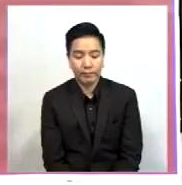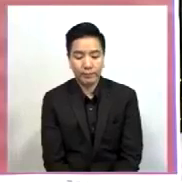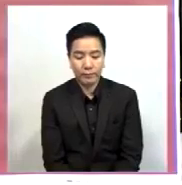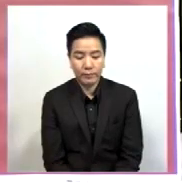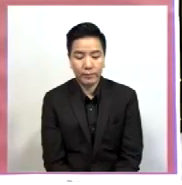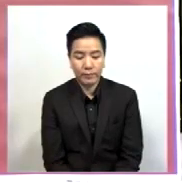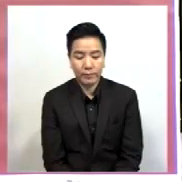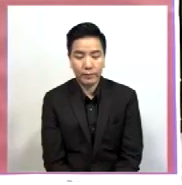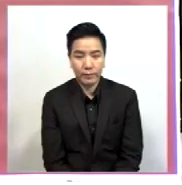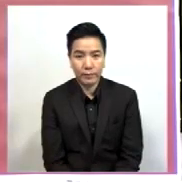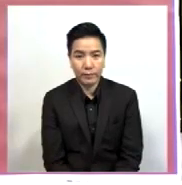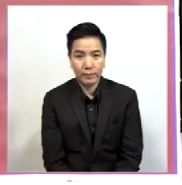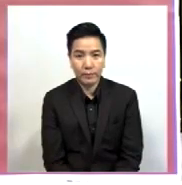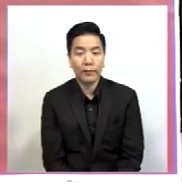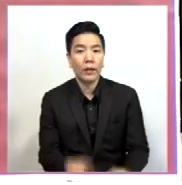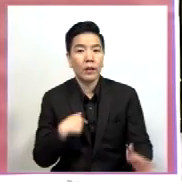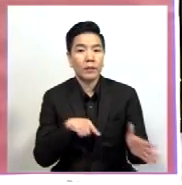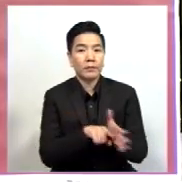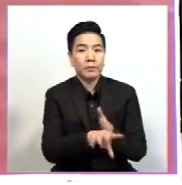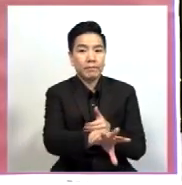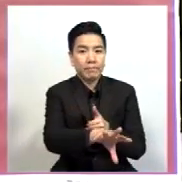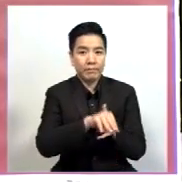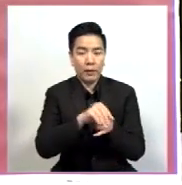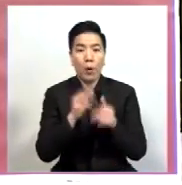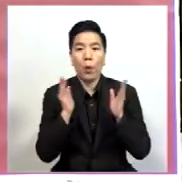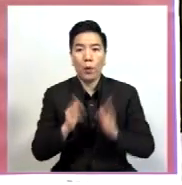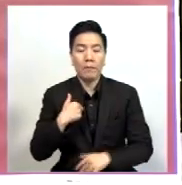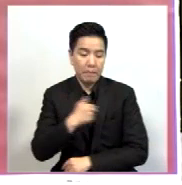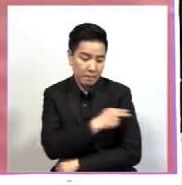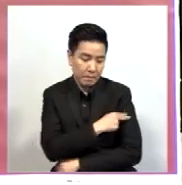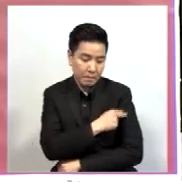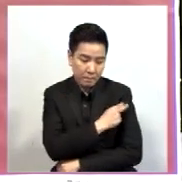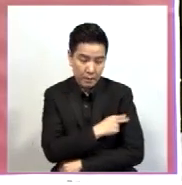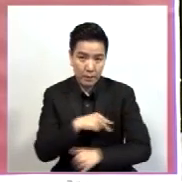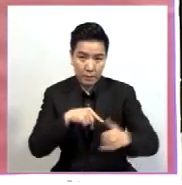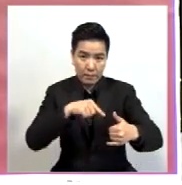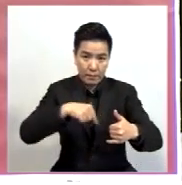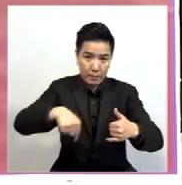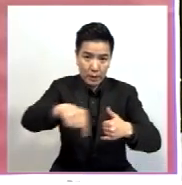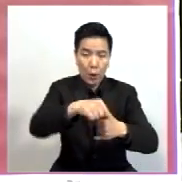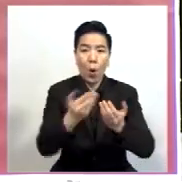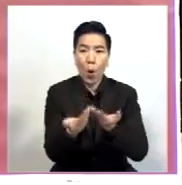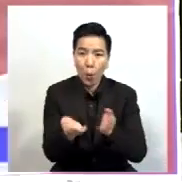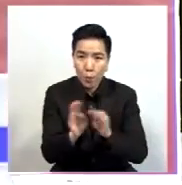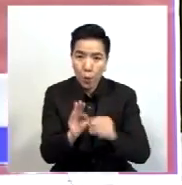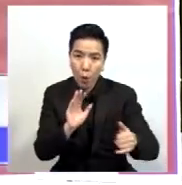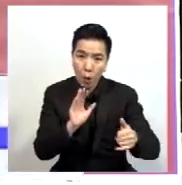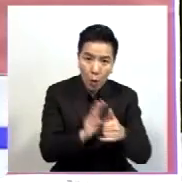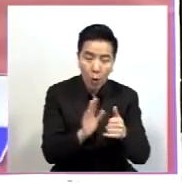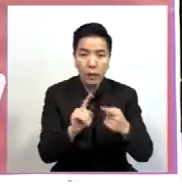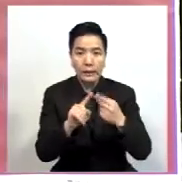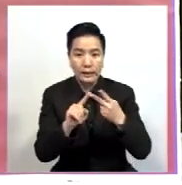ก็มีผู้สัมผัสค่อนข้างจะเยอะนะครับตั้งแต่บุคลากรทางการแพทย์ตั้งแต่ผู้สัมผัสในครัวเรือนนะครับผู้สัมผั